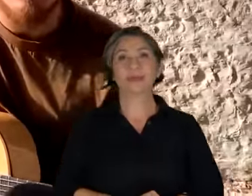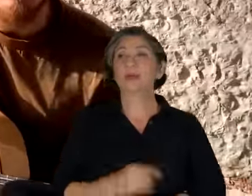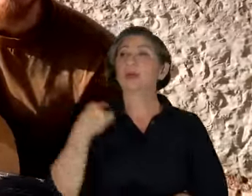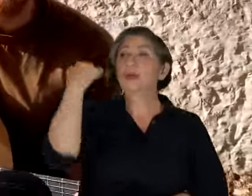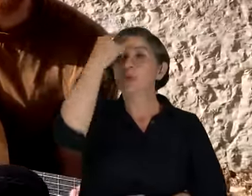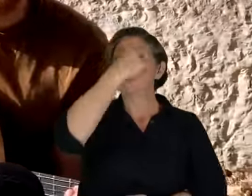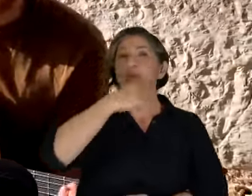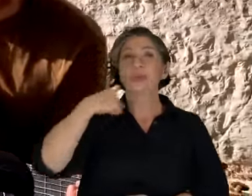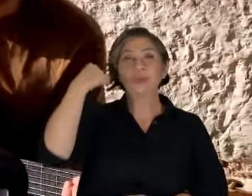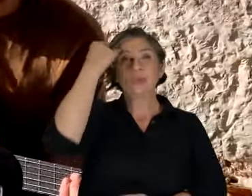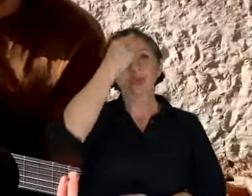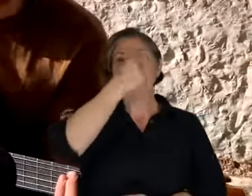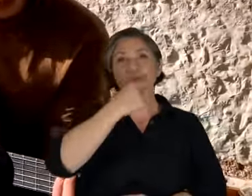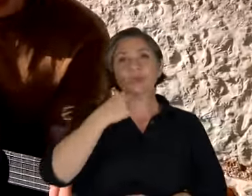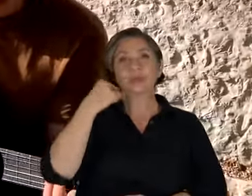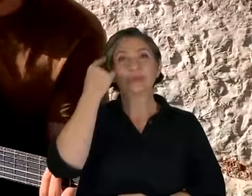Yüzümüze